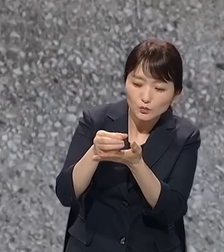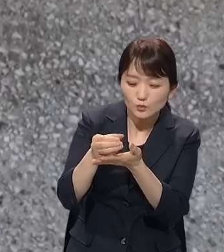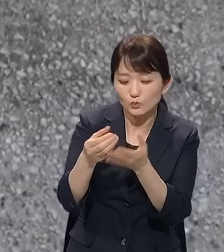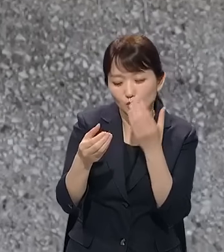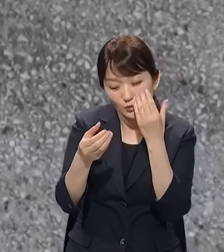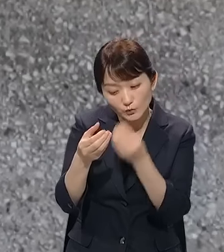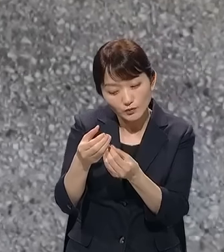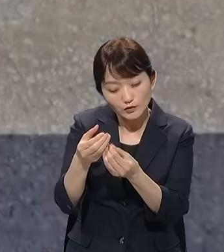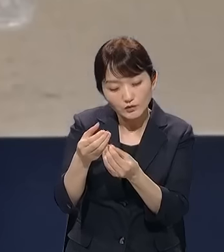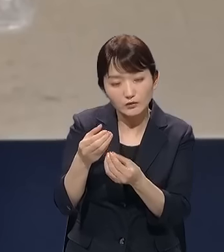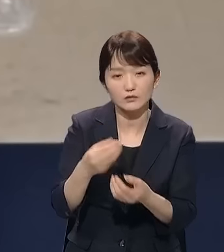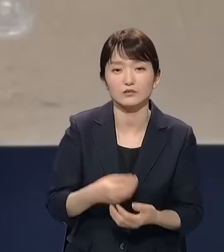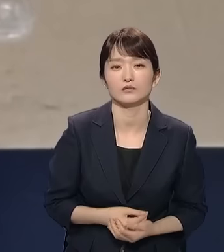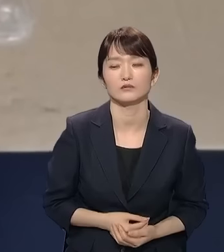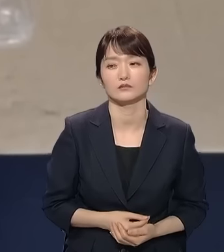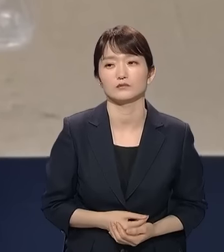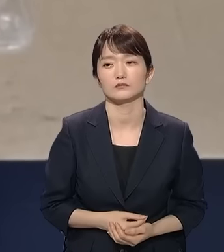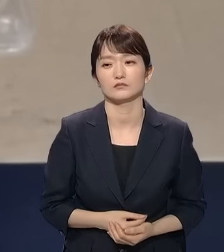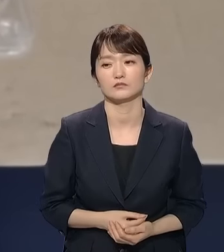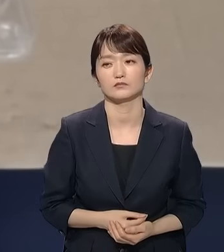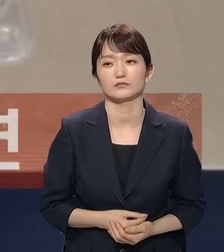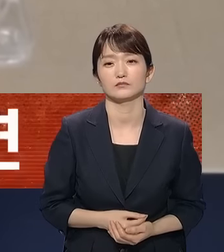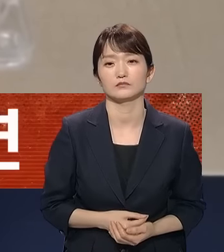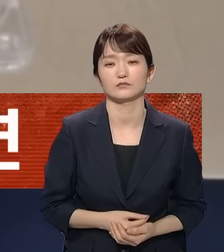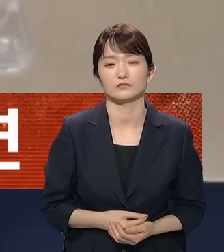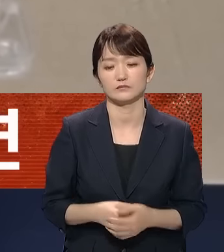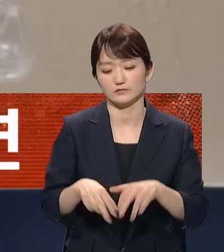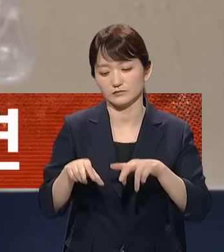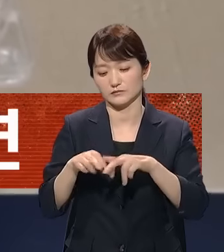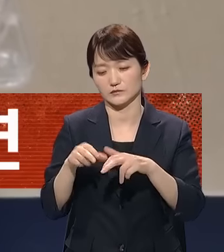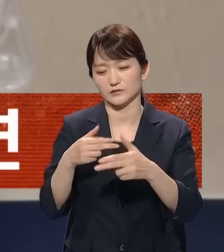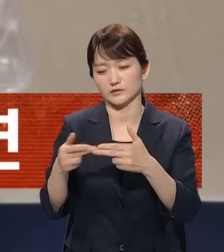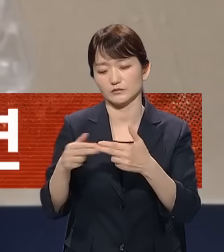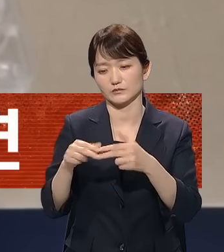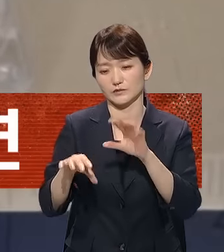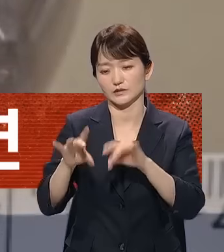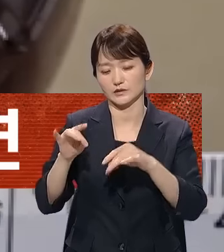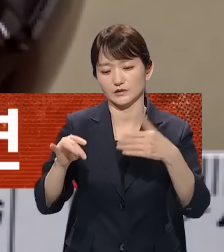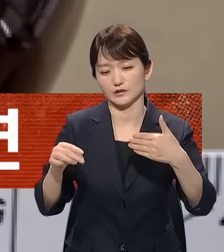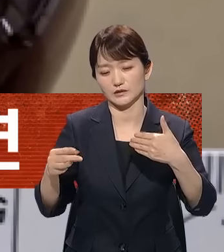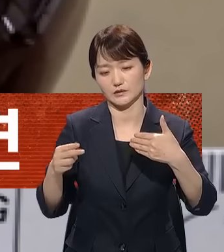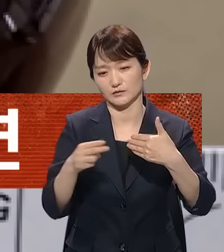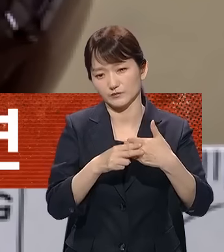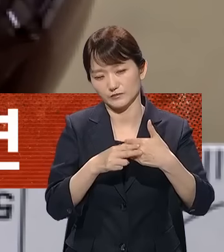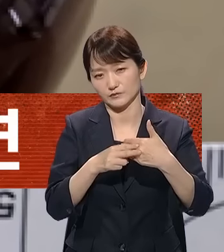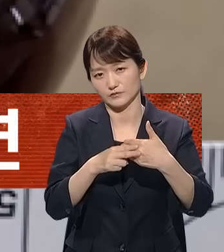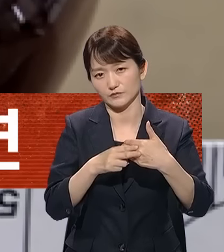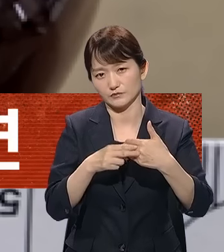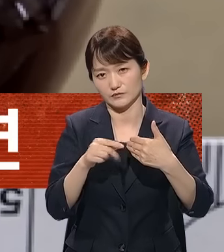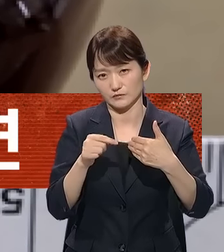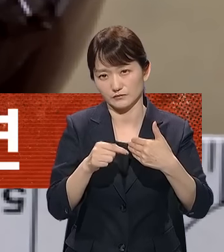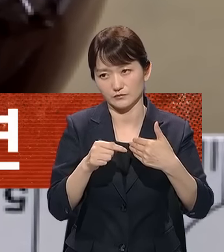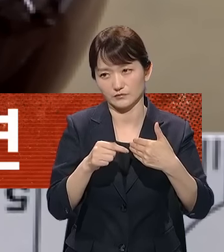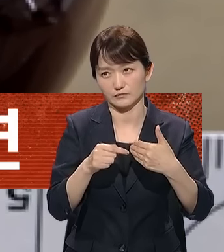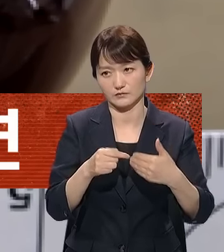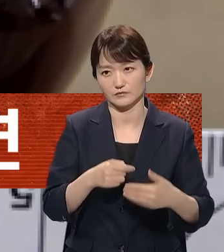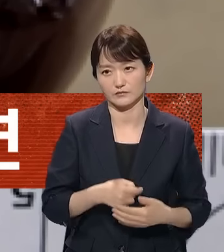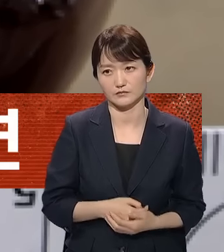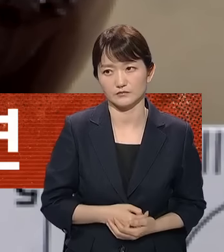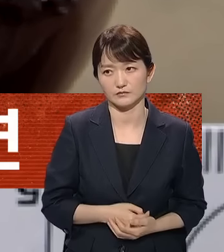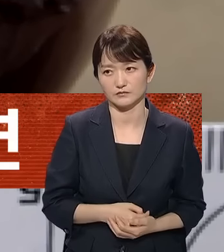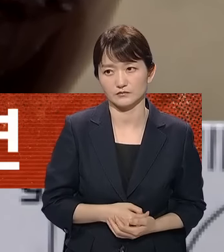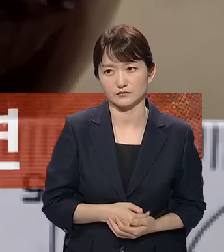거죠 그래서 거기에 어 또 장애인 협회 스티커를 갖다가 좀 그 의도적으로 붙여놨지 않았습니까 아 그렇게